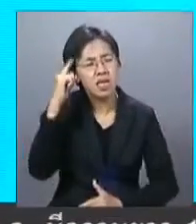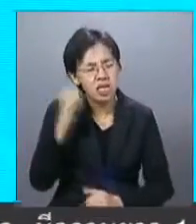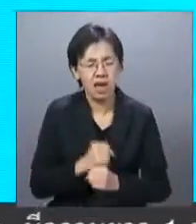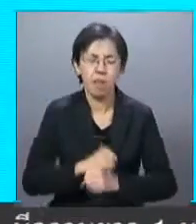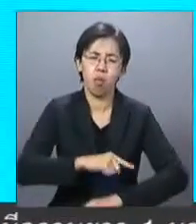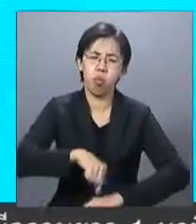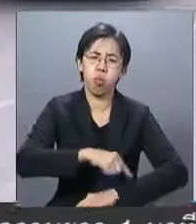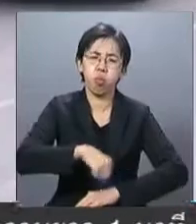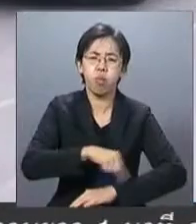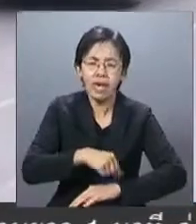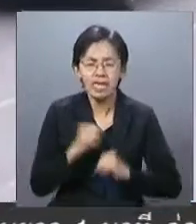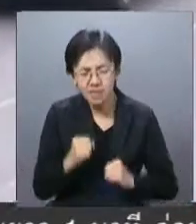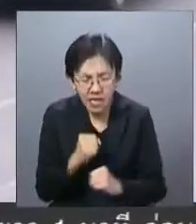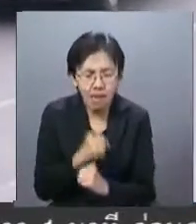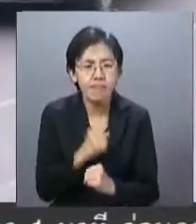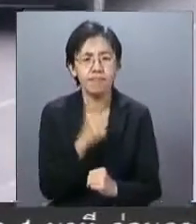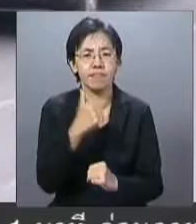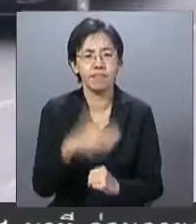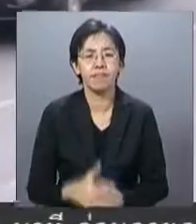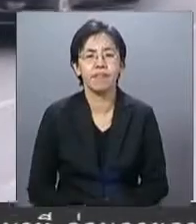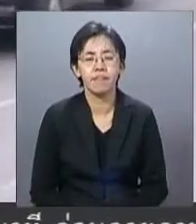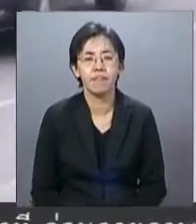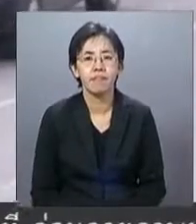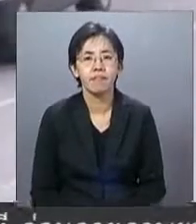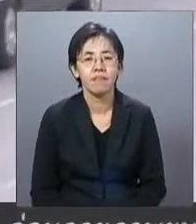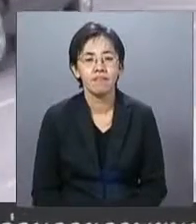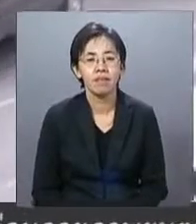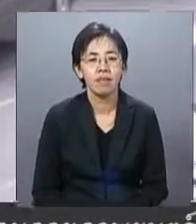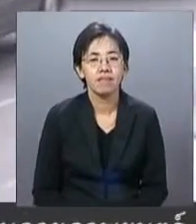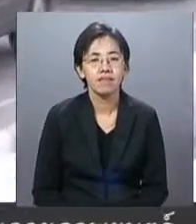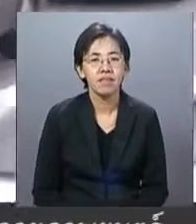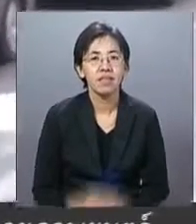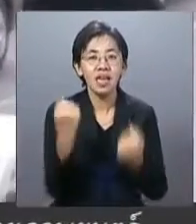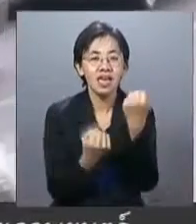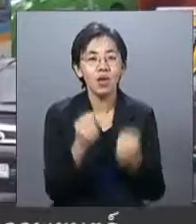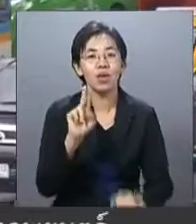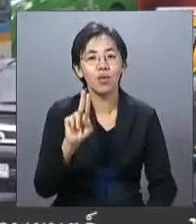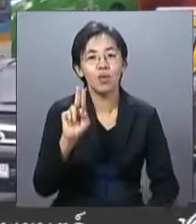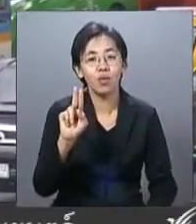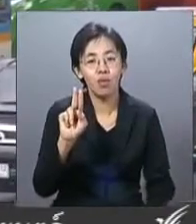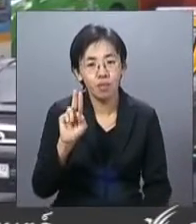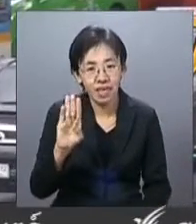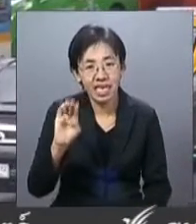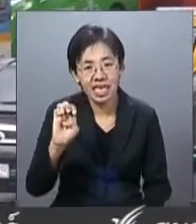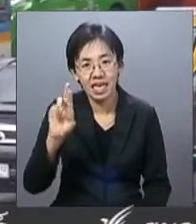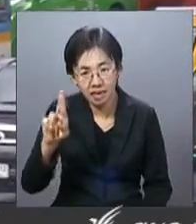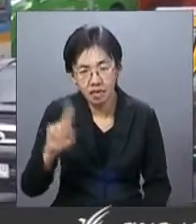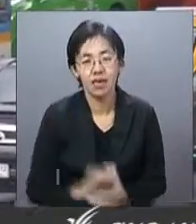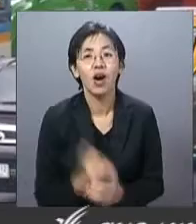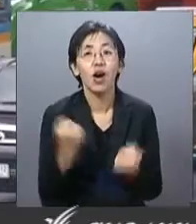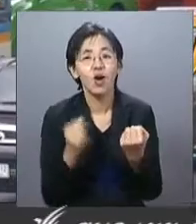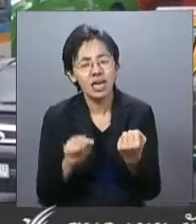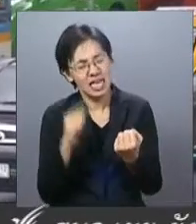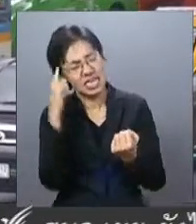แล้วได้อย่างเงี้ย หรือพูดเรื่องอูเบอร์นายกก็พูดค่ะแล้วก็ฟังดูเหมือนการแก้ปัญห